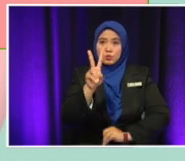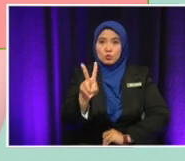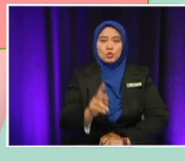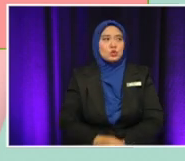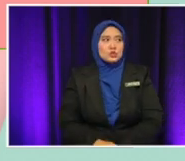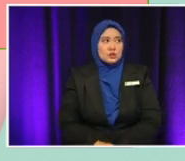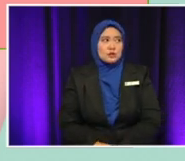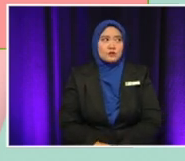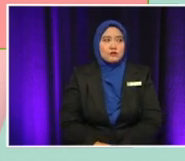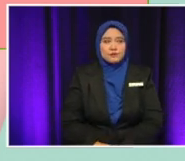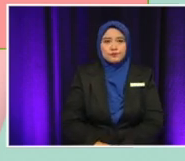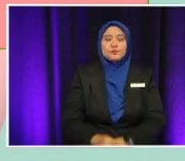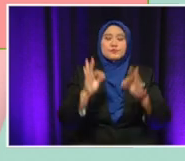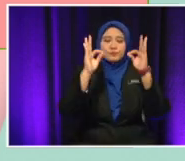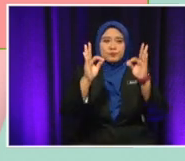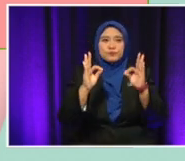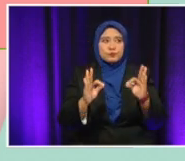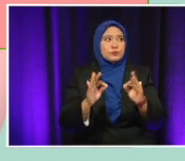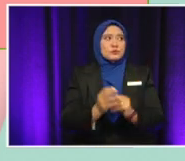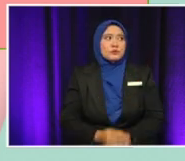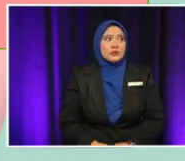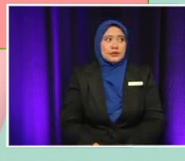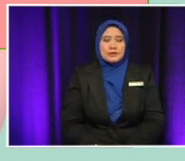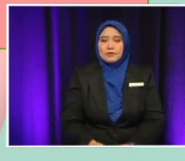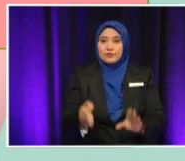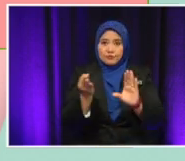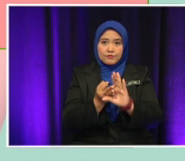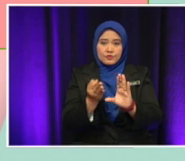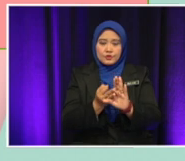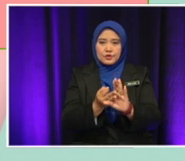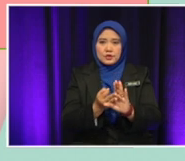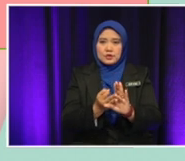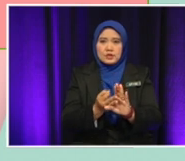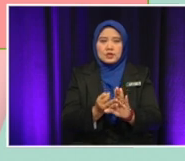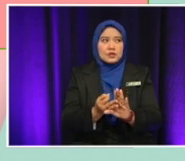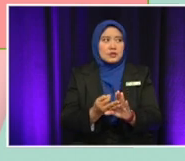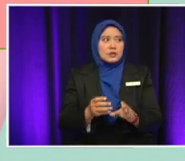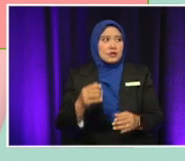digunakan dalam penghasilan grafik terlihat jadwal